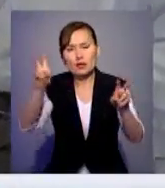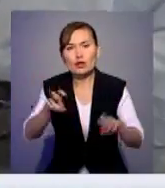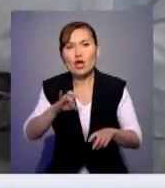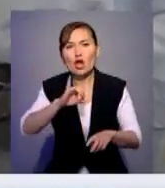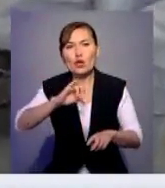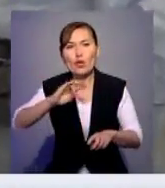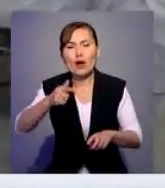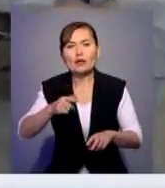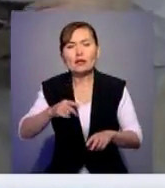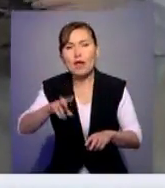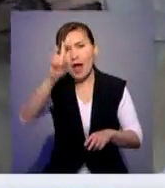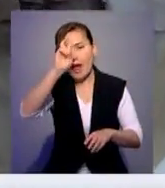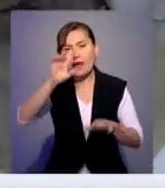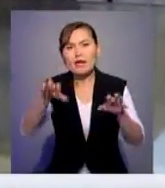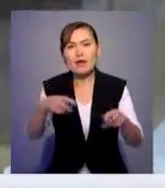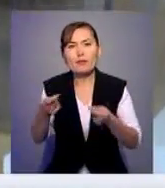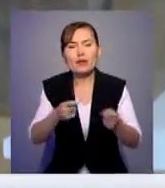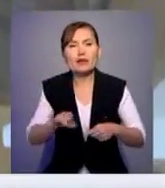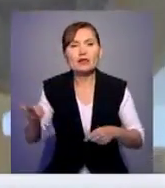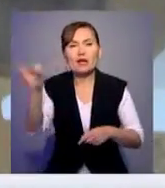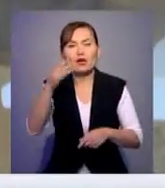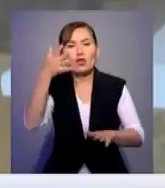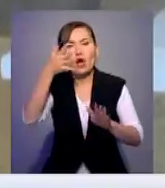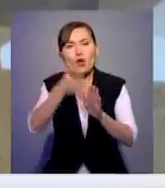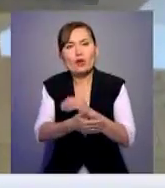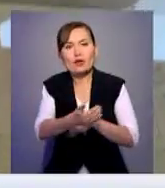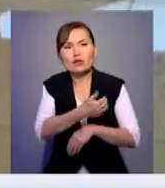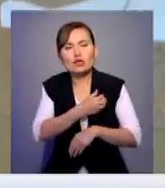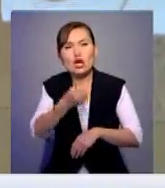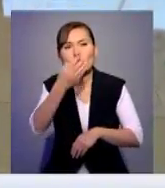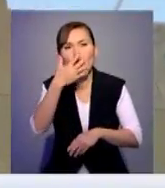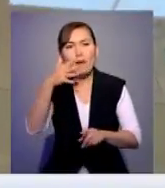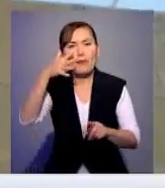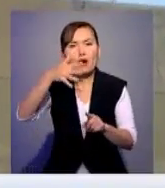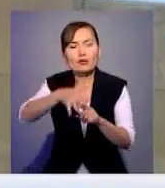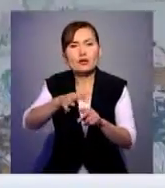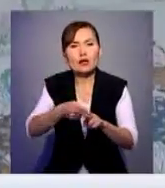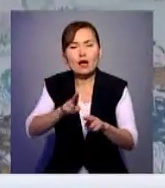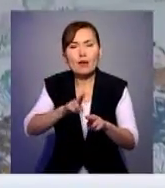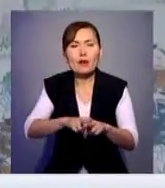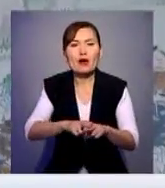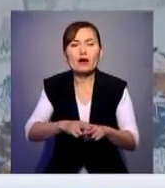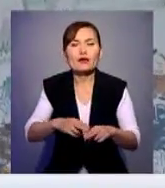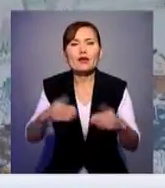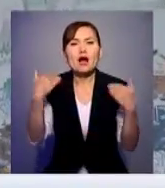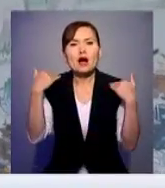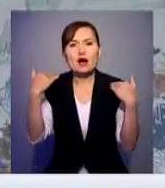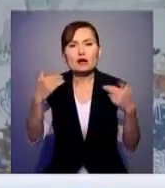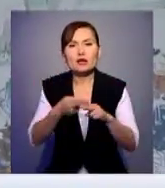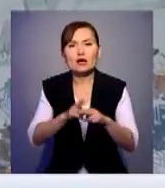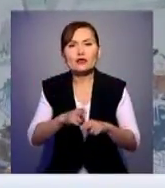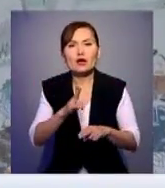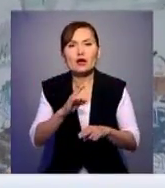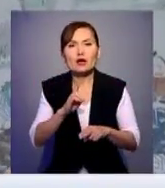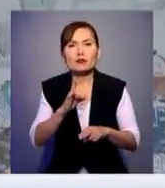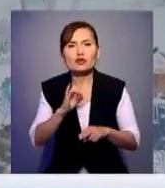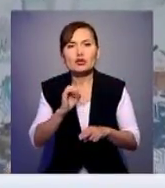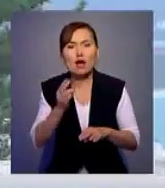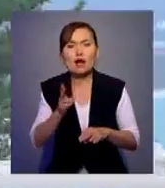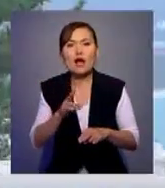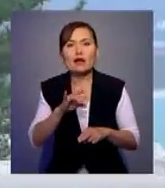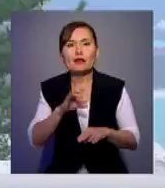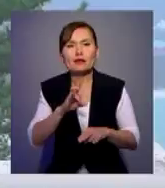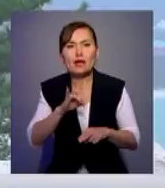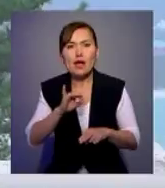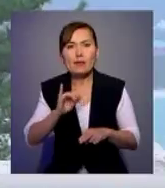Юань империясының тарихы екен. Айтуынша, кезінде Жапонияға шабуылдаған Құбылай ханның жауынгерлері негізінен қыпшақ, Қаңлы, Найман